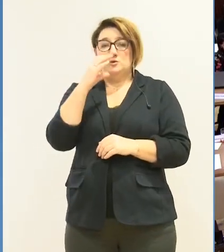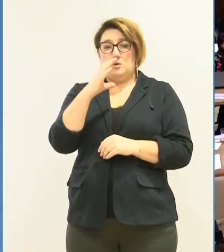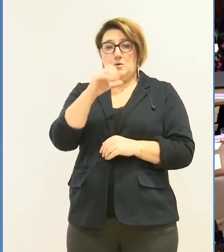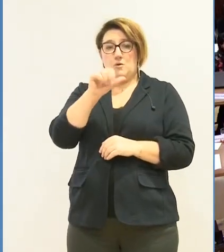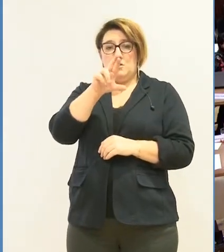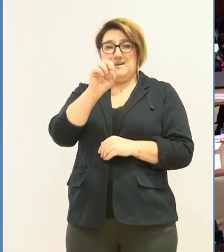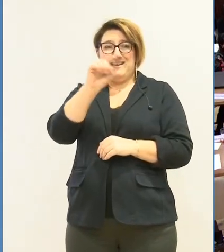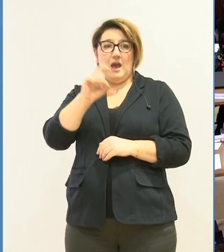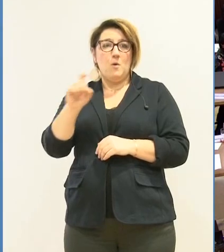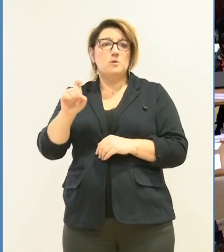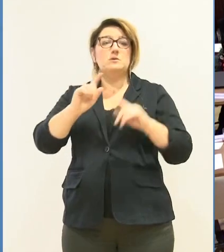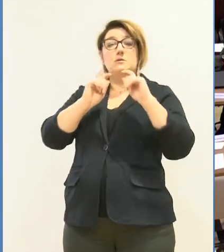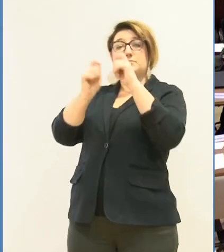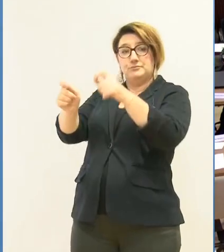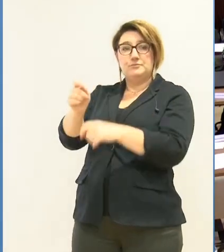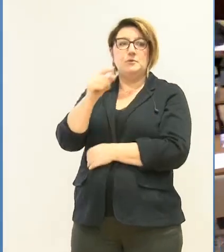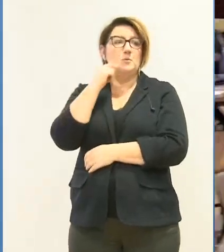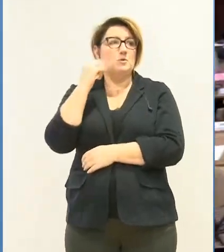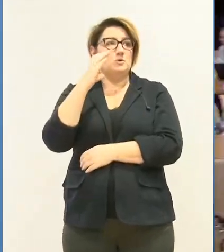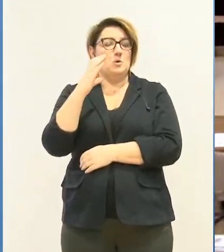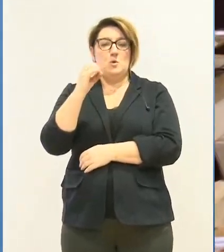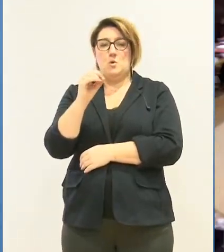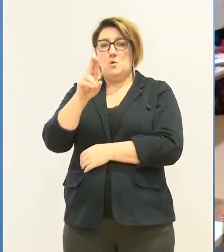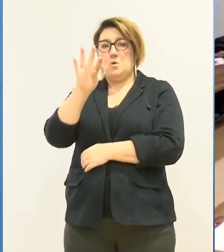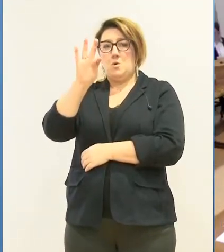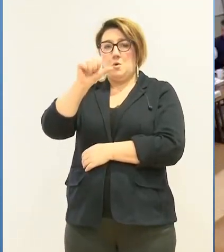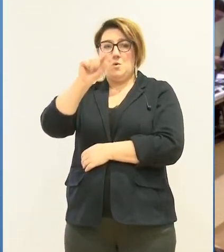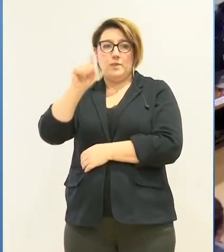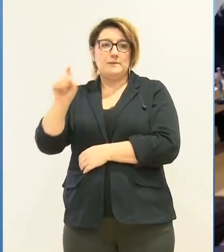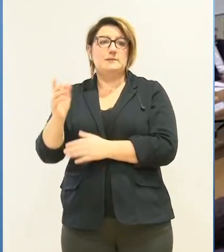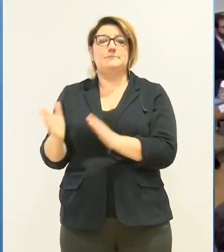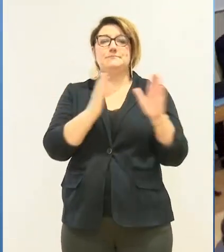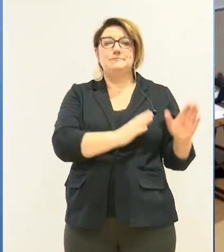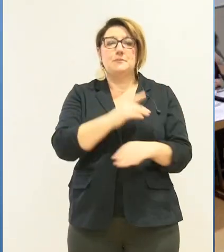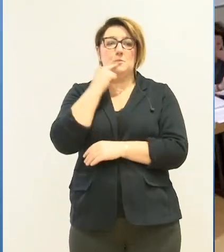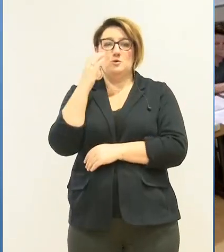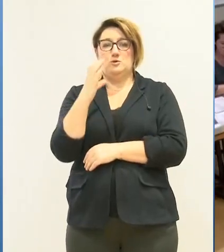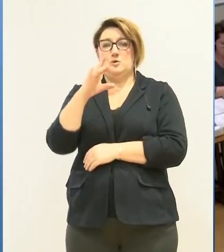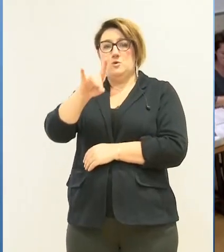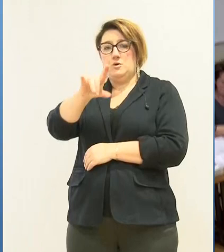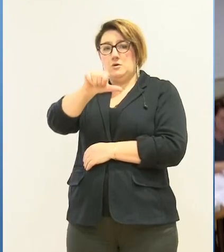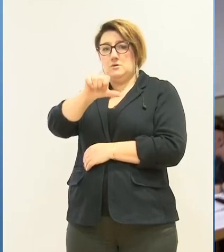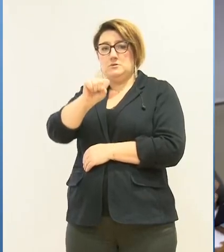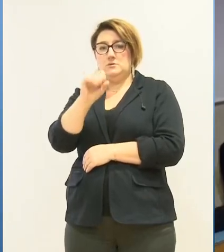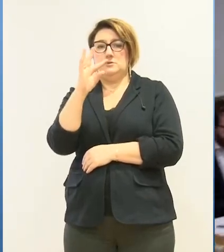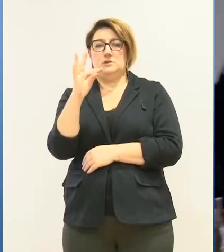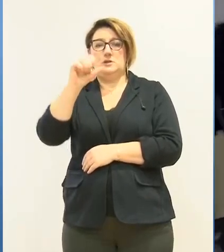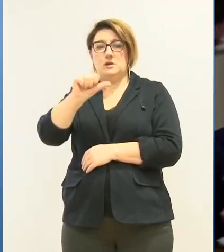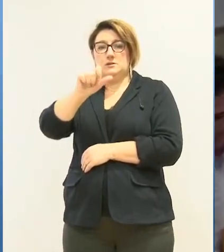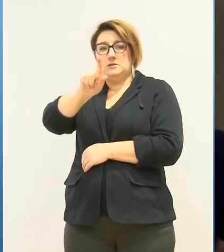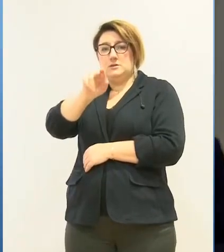sabri terracap de pont présente bernard macri brune